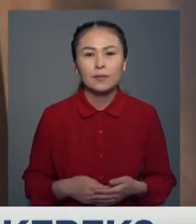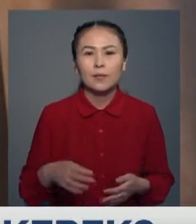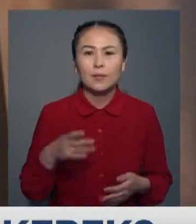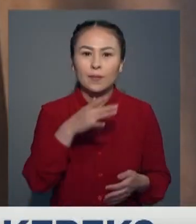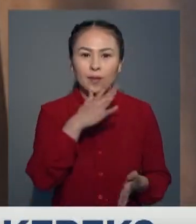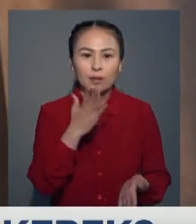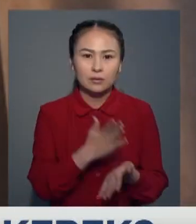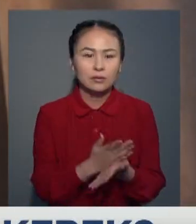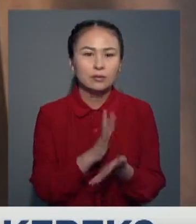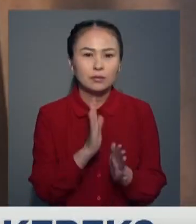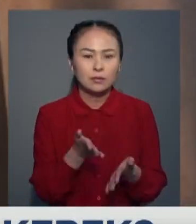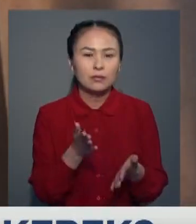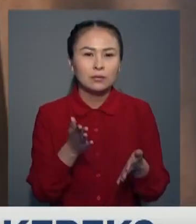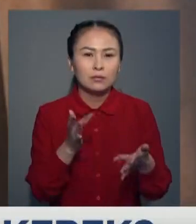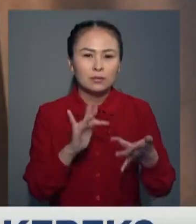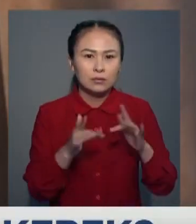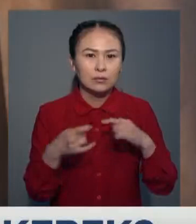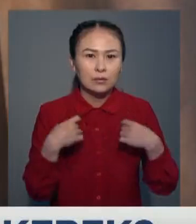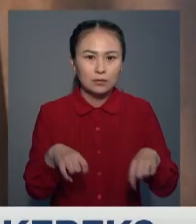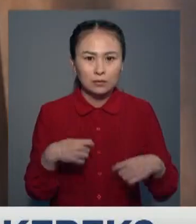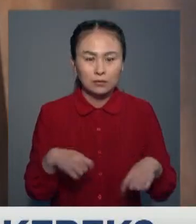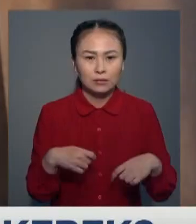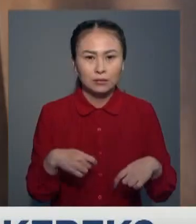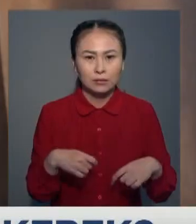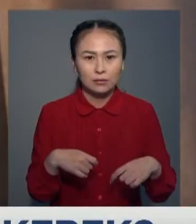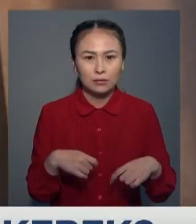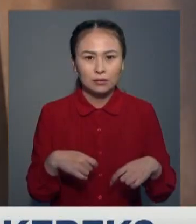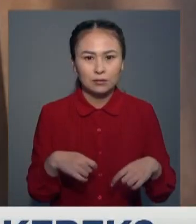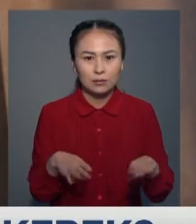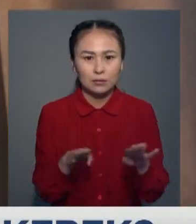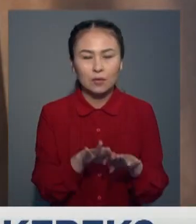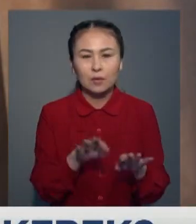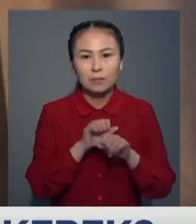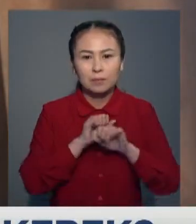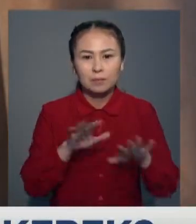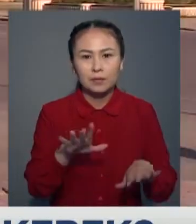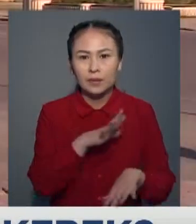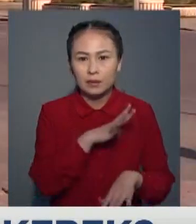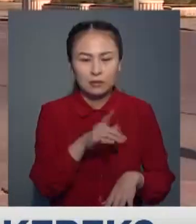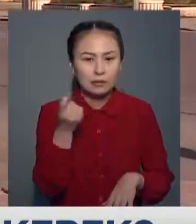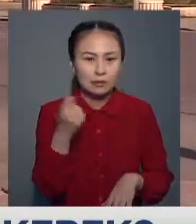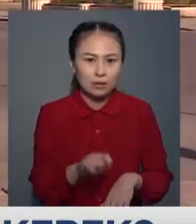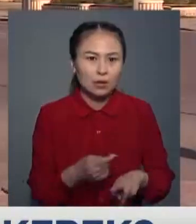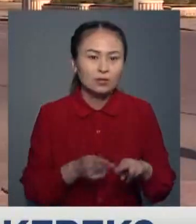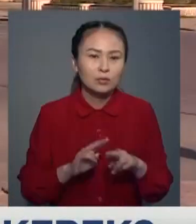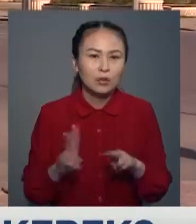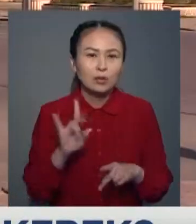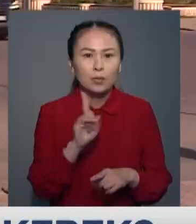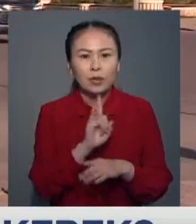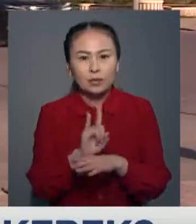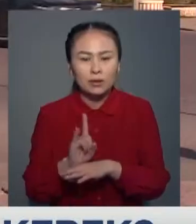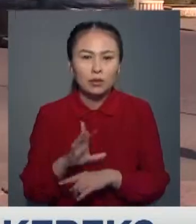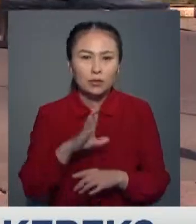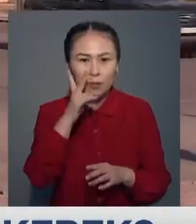уақытта ол электрондық коммерция бұлай көп тараған болған емес. Алаяқтардың құрығына түспеу